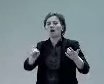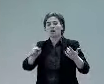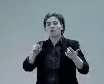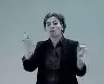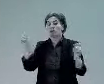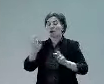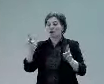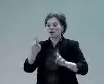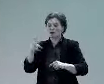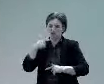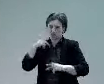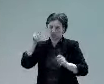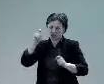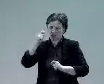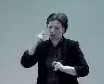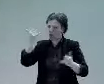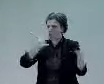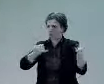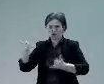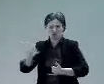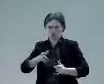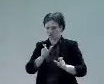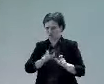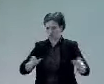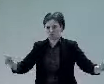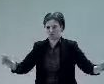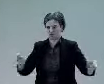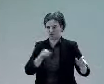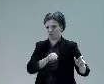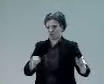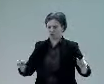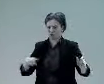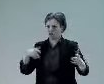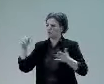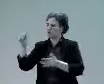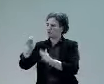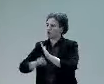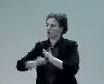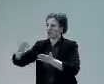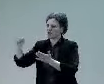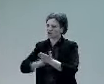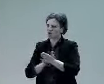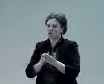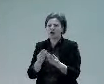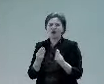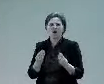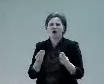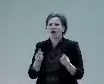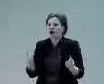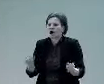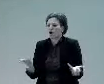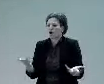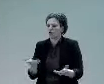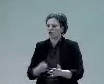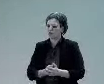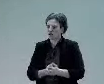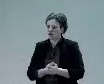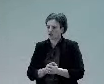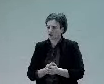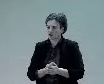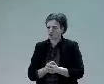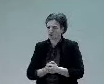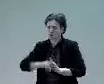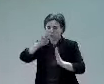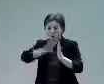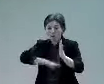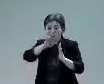climatica uccide, causa danni ingenti, cancella pezzi di storia. Che cosa stiamo aspettando a sviluppare un grande